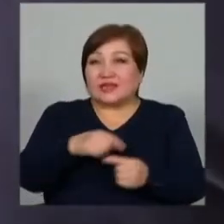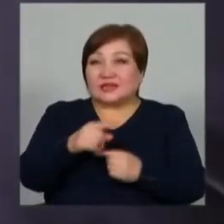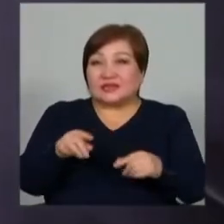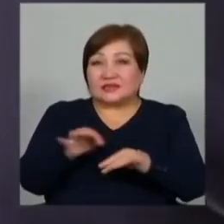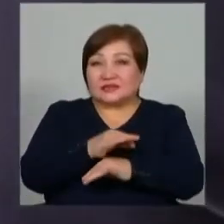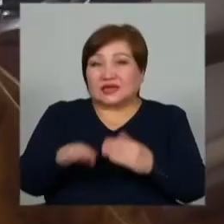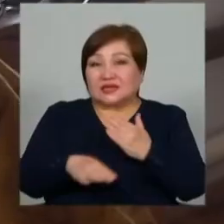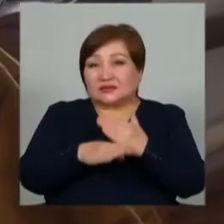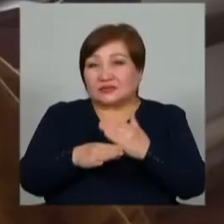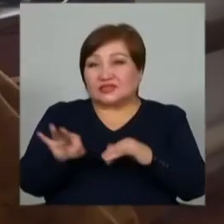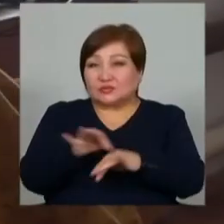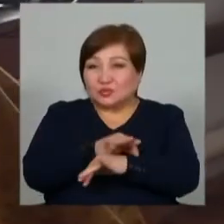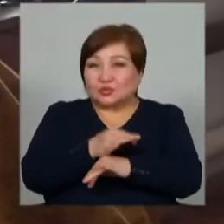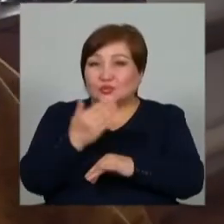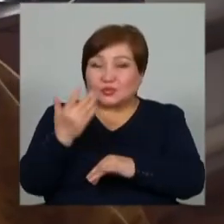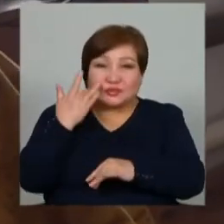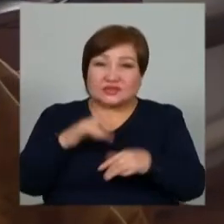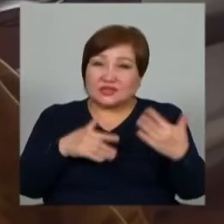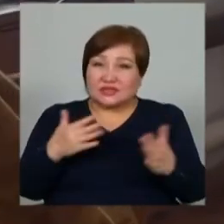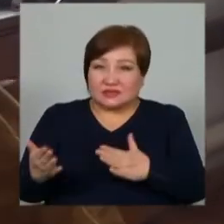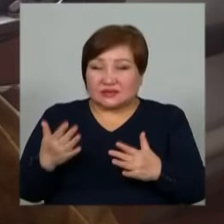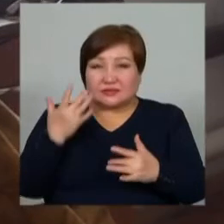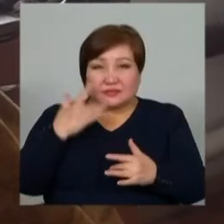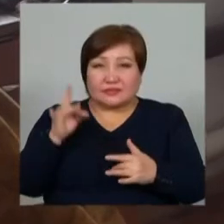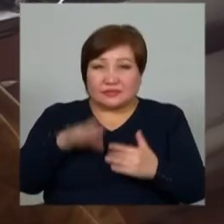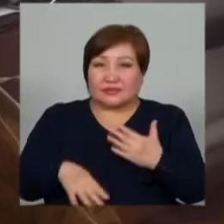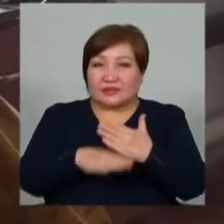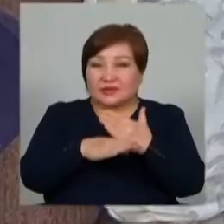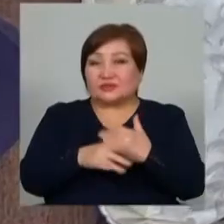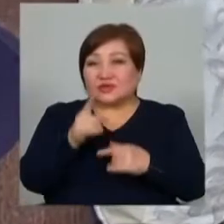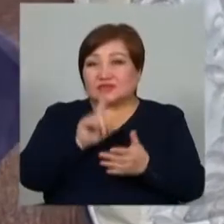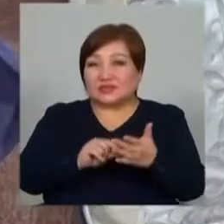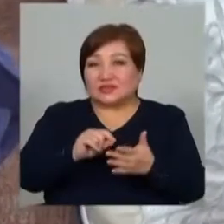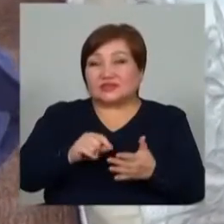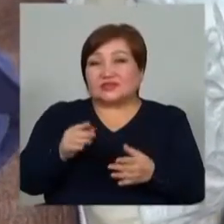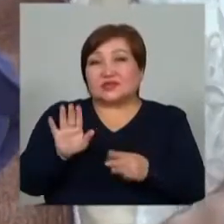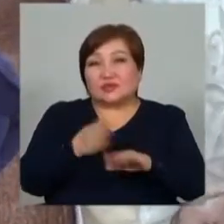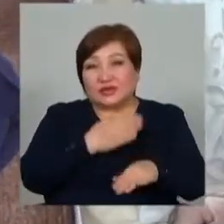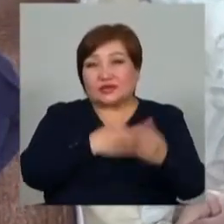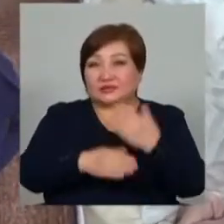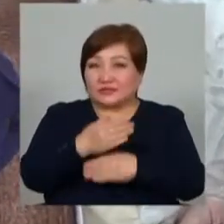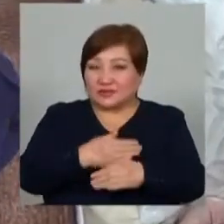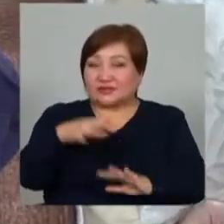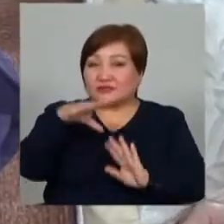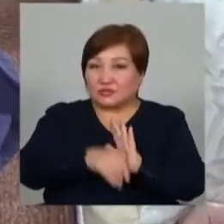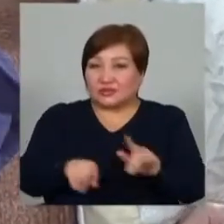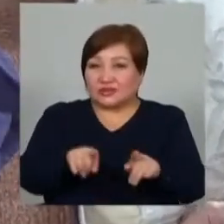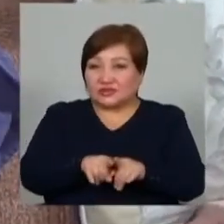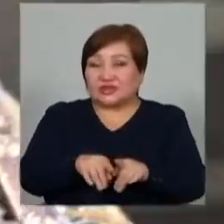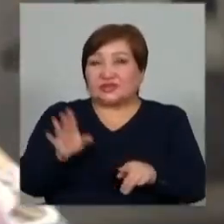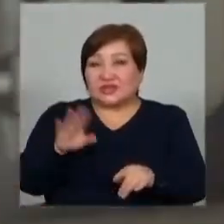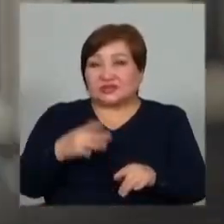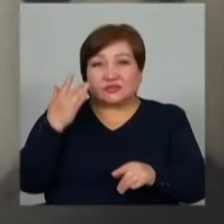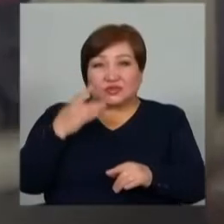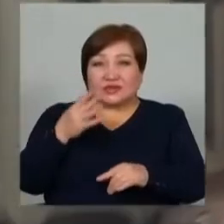жан-жақты көмектеседі. Себебі мұнда зейнеткерлерден бөлек мүмкіндігі шектеулі жандар да бар. Ал экранның арғы жағында бұл отбасыға көмектесіп, ізгі